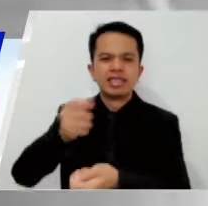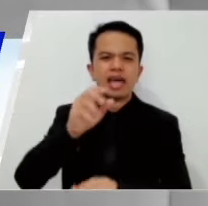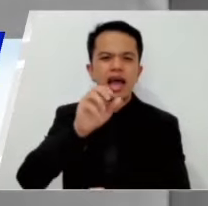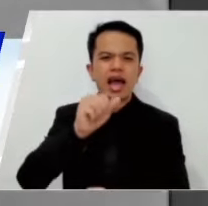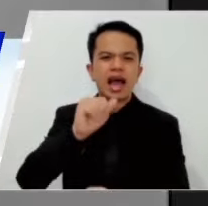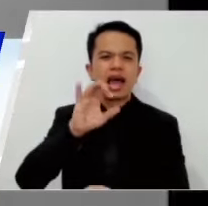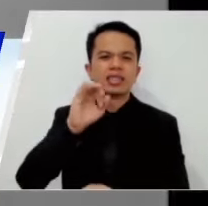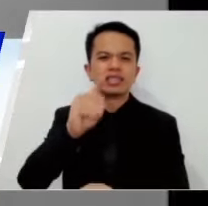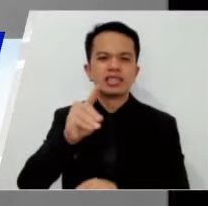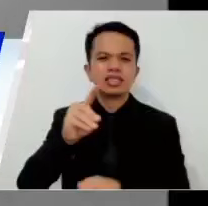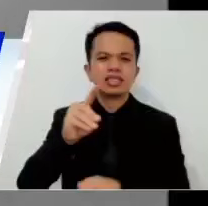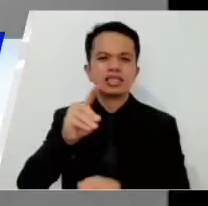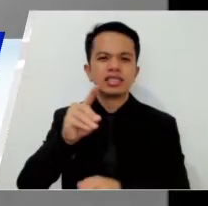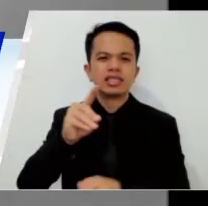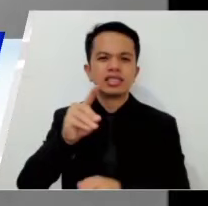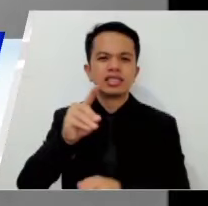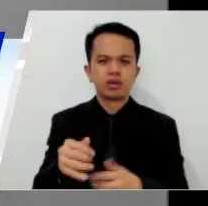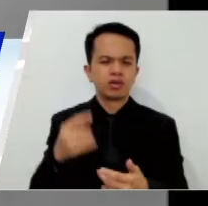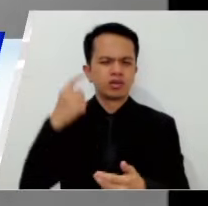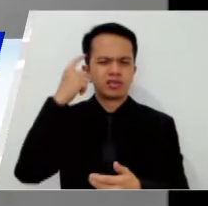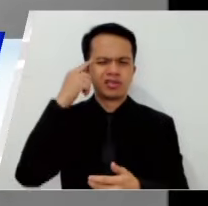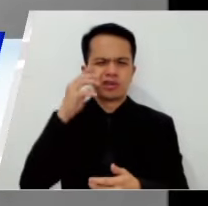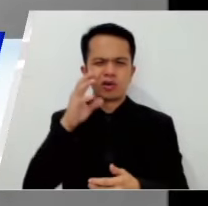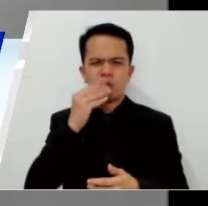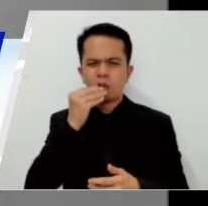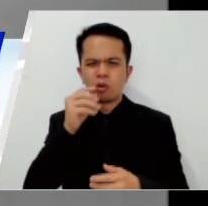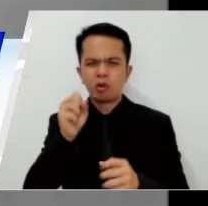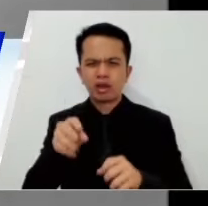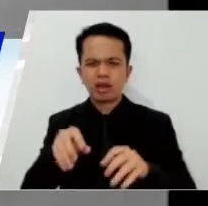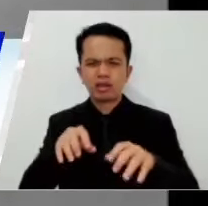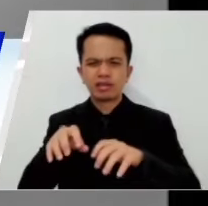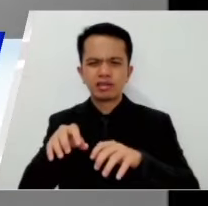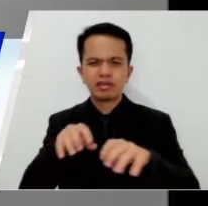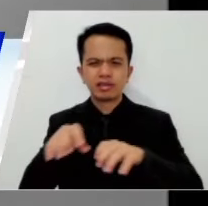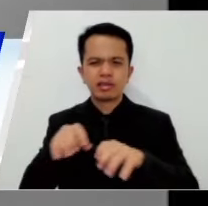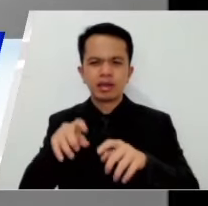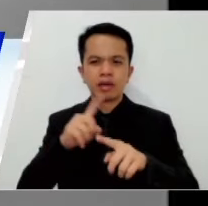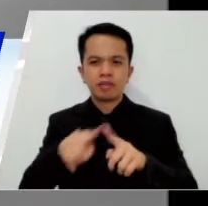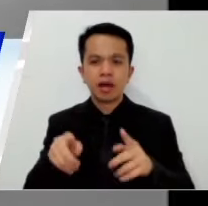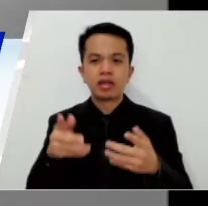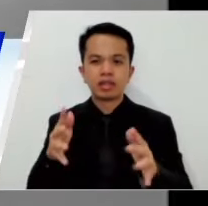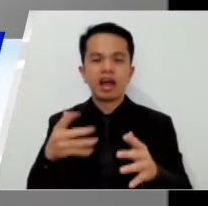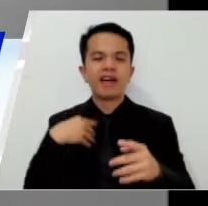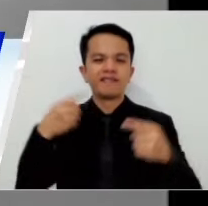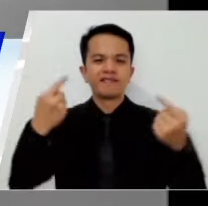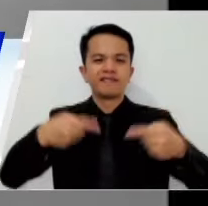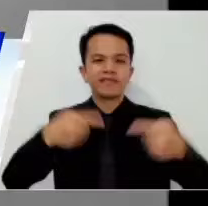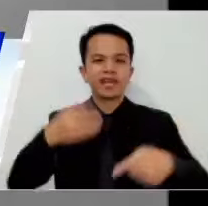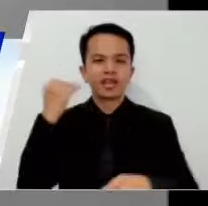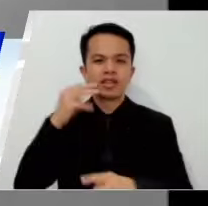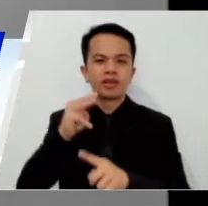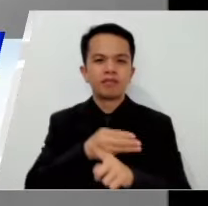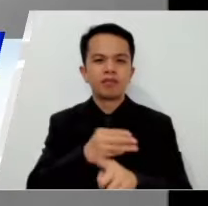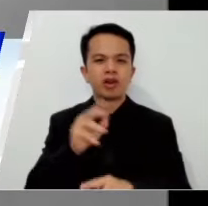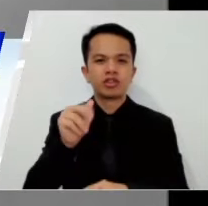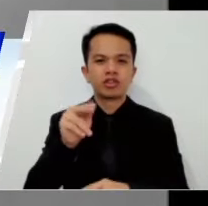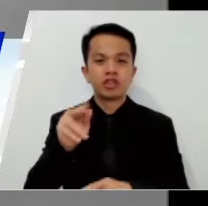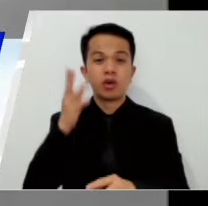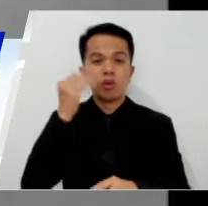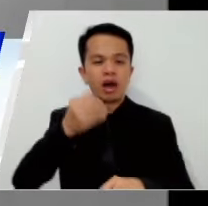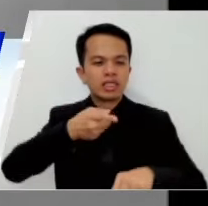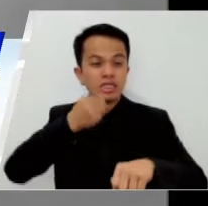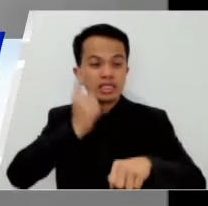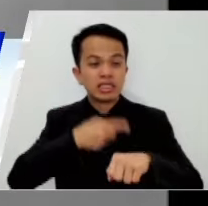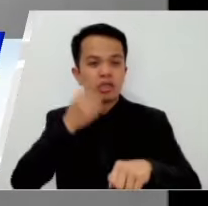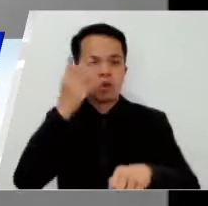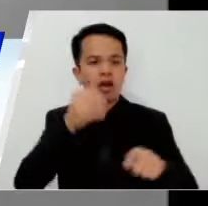rin maisip ang biktima kung sino ang pwedeng gumawa nito. Pero may nakaalitan daw siya noong March 13 matapos niya sitahin dahil